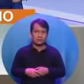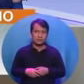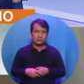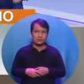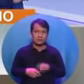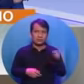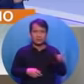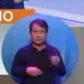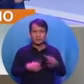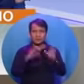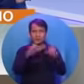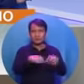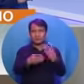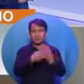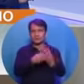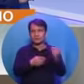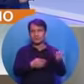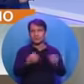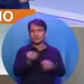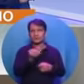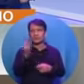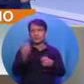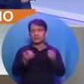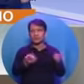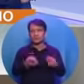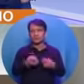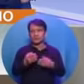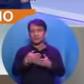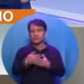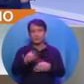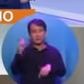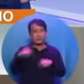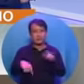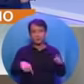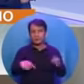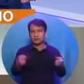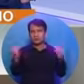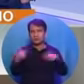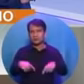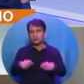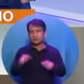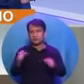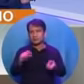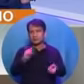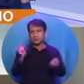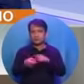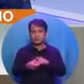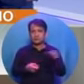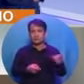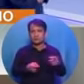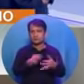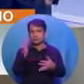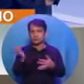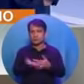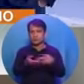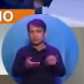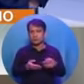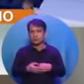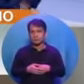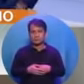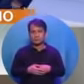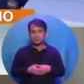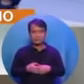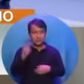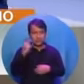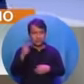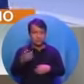Pakulong na lang po kasi po nakailang ano na rin po yun eh hindi naman po nagbabago. Pakulong na lang. Sige, sabi mo. Sabi mo sa